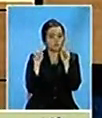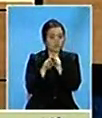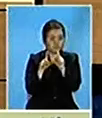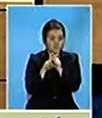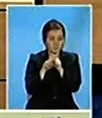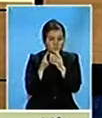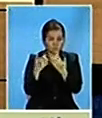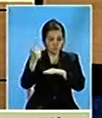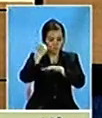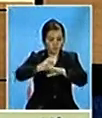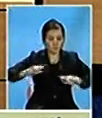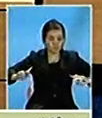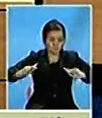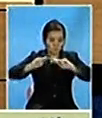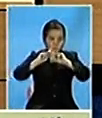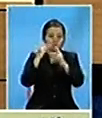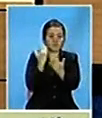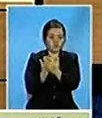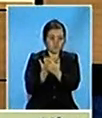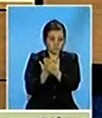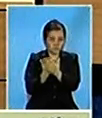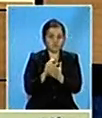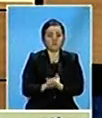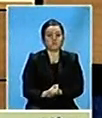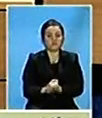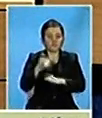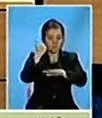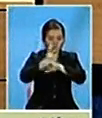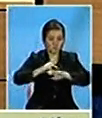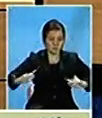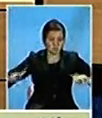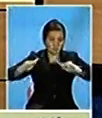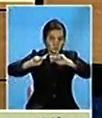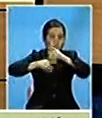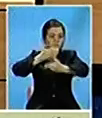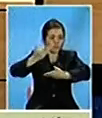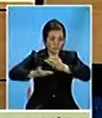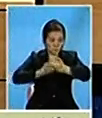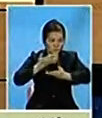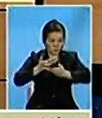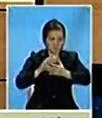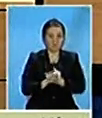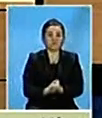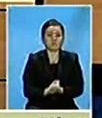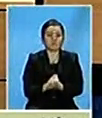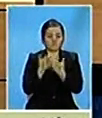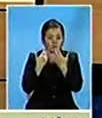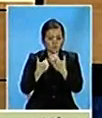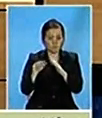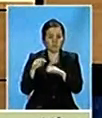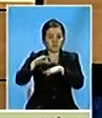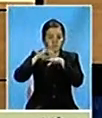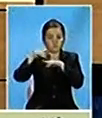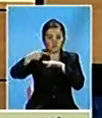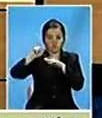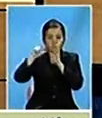และรัฐมนตรีว่าการกระทรวงการคลังท่านรัฐมนตรีว่าการกระทรวงพาณิชย์ต ตลอดจนปลัดกระ